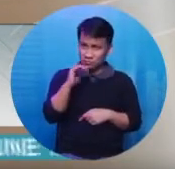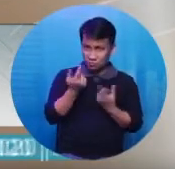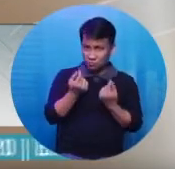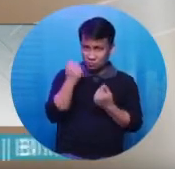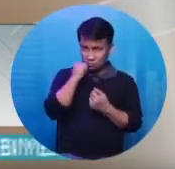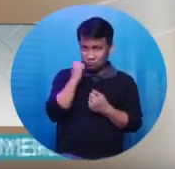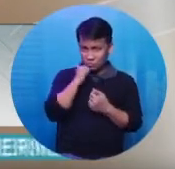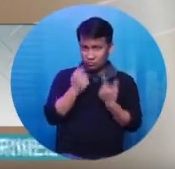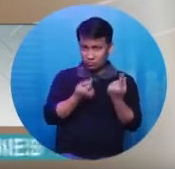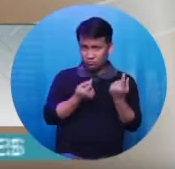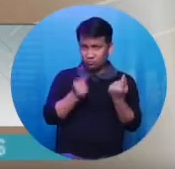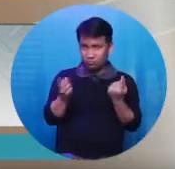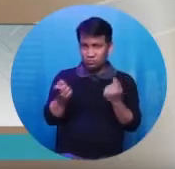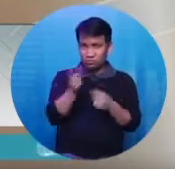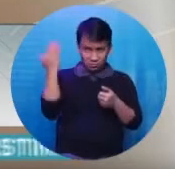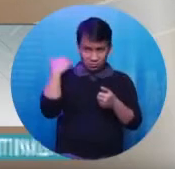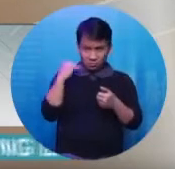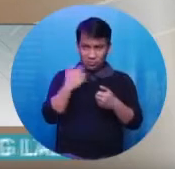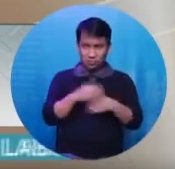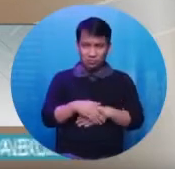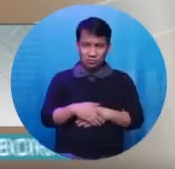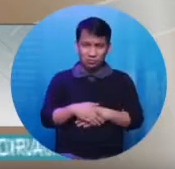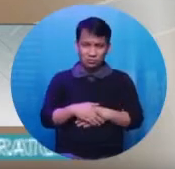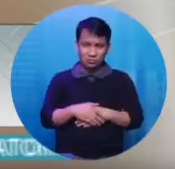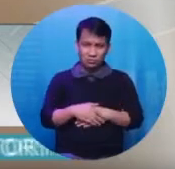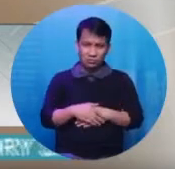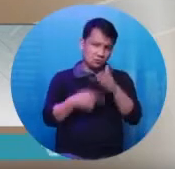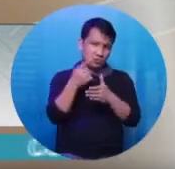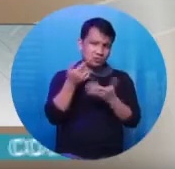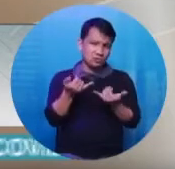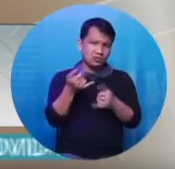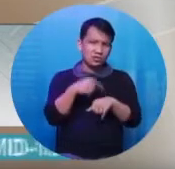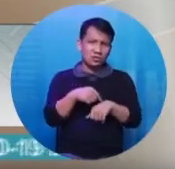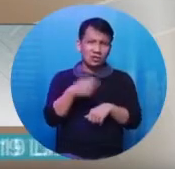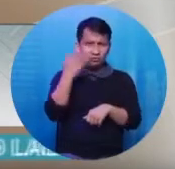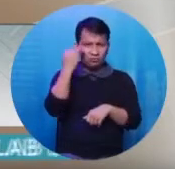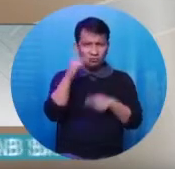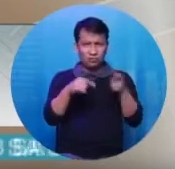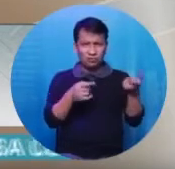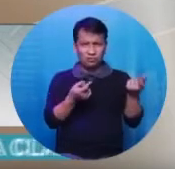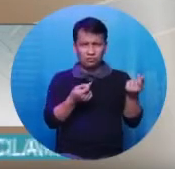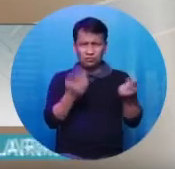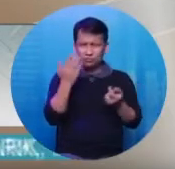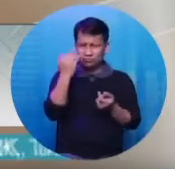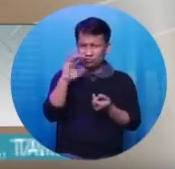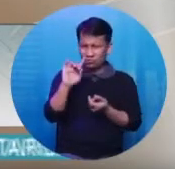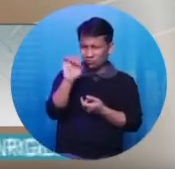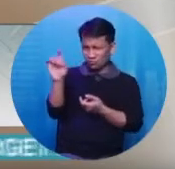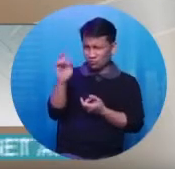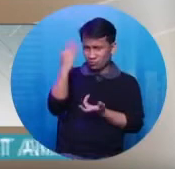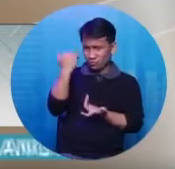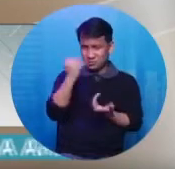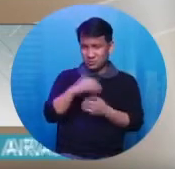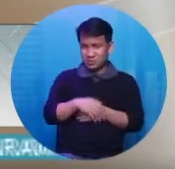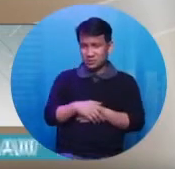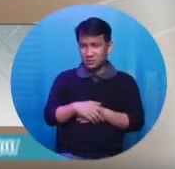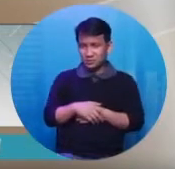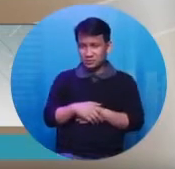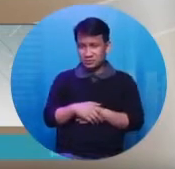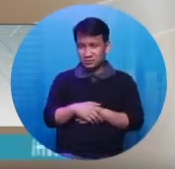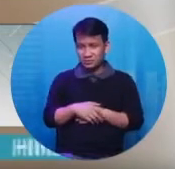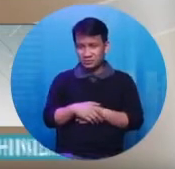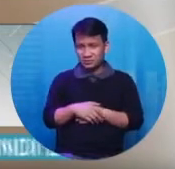hong gawin to sa inyo noon nung nasasama pa kayo? Ano, unang beses po. So tuwing nagagawa niya po ito, palagi po siya nakainom?